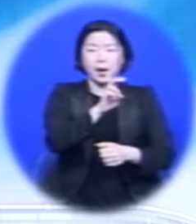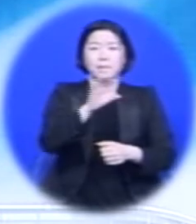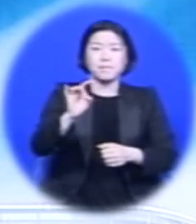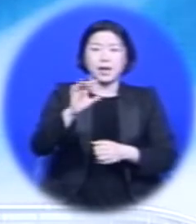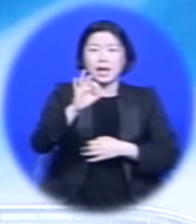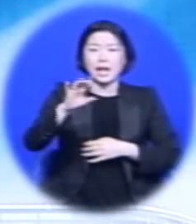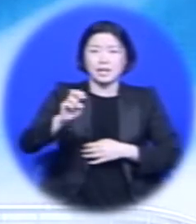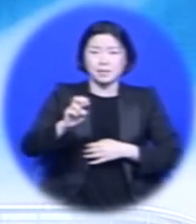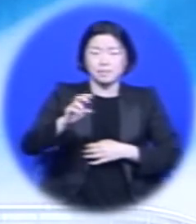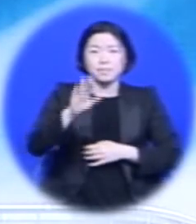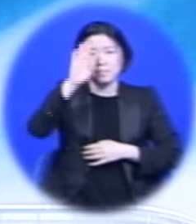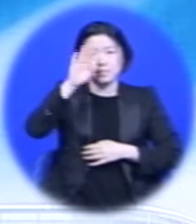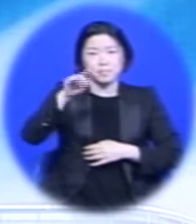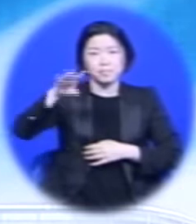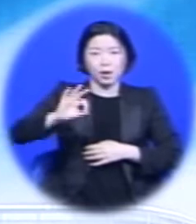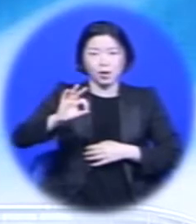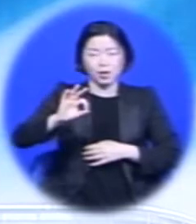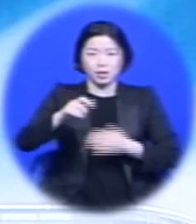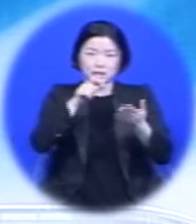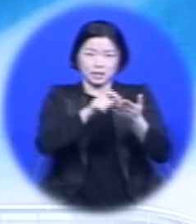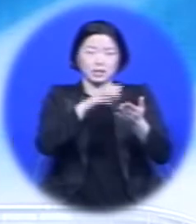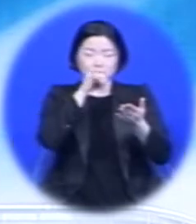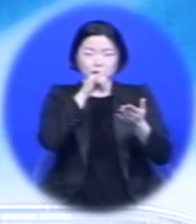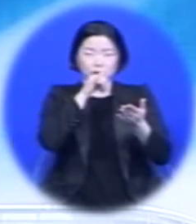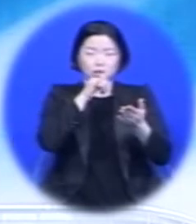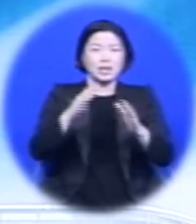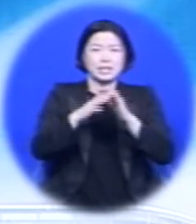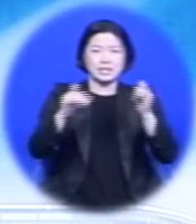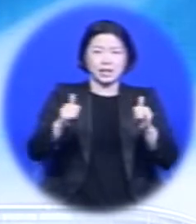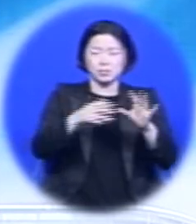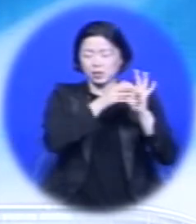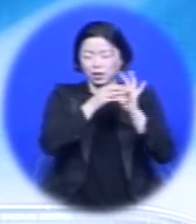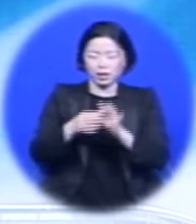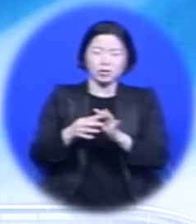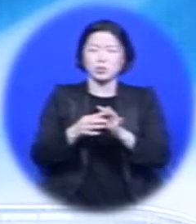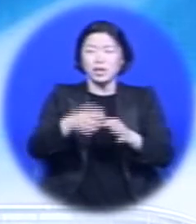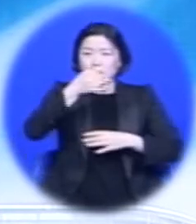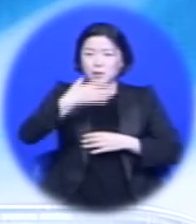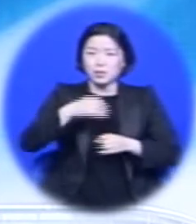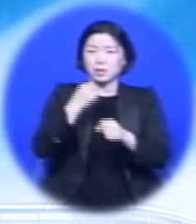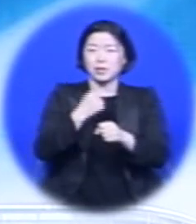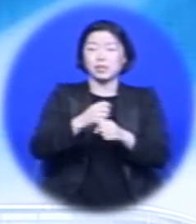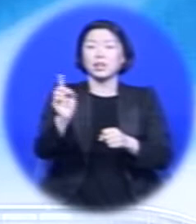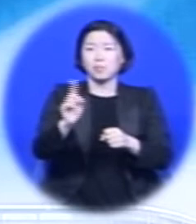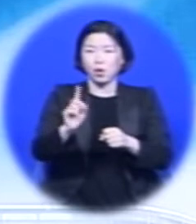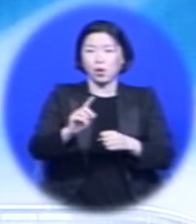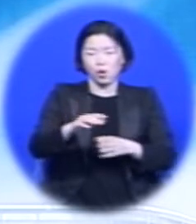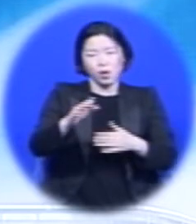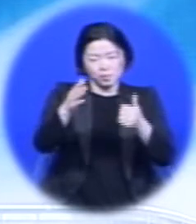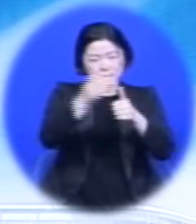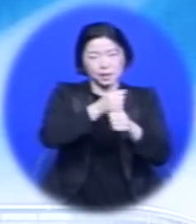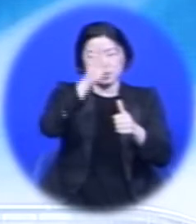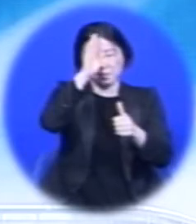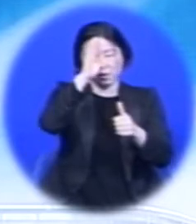옛날부터 지금까지 사람들을 힘들게 하는 병 중에 하나가 이 매임병이라는 겁니다. 그